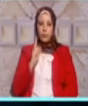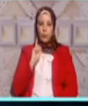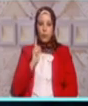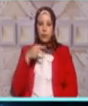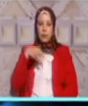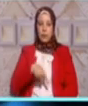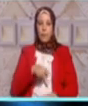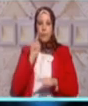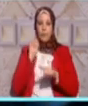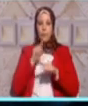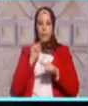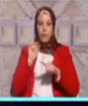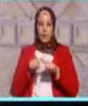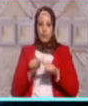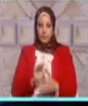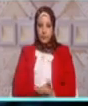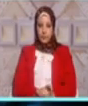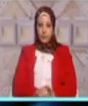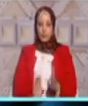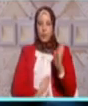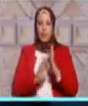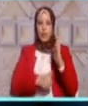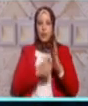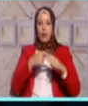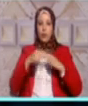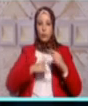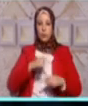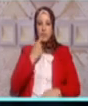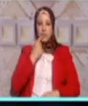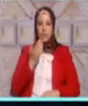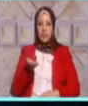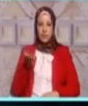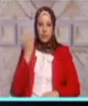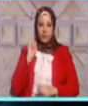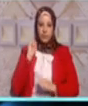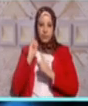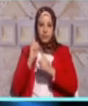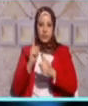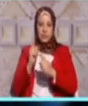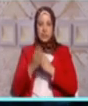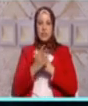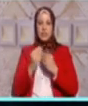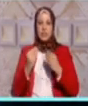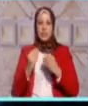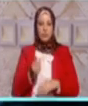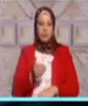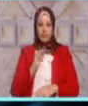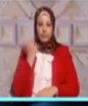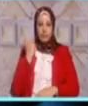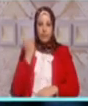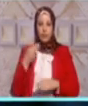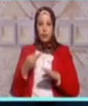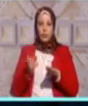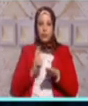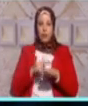81% من 100% ودي اعلى نسبه نجاح منذ عده سنوات لم تتكرر في الثانويه العامه